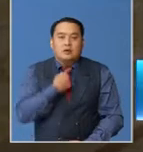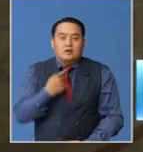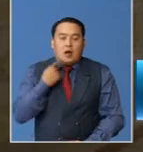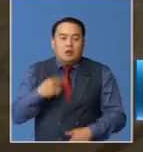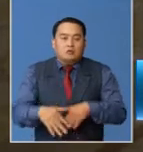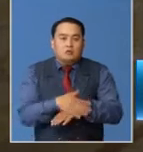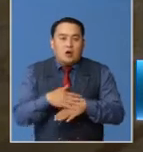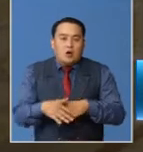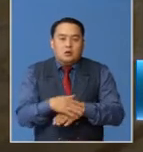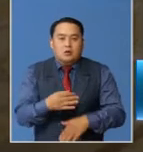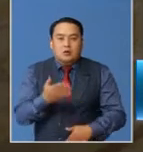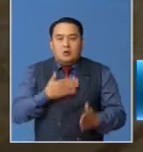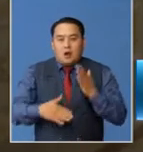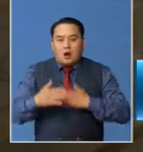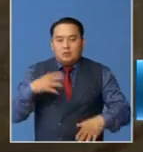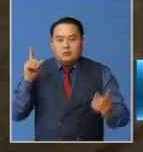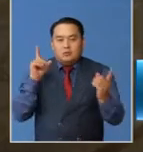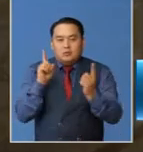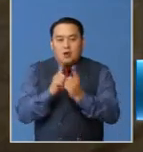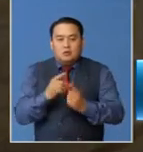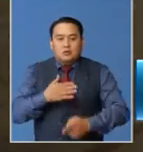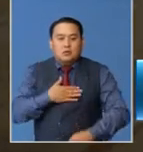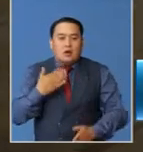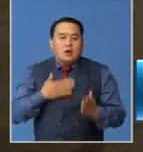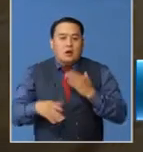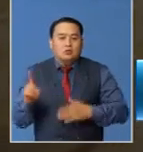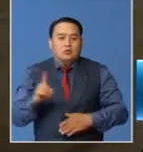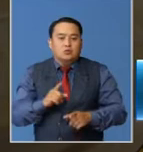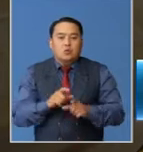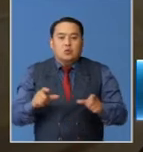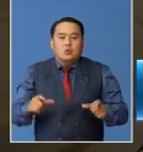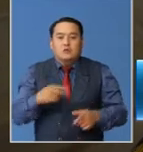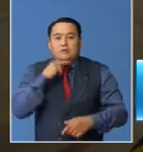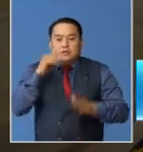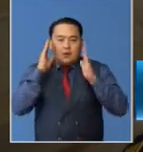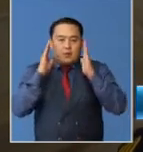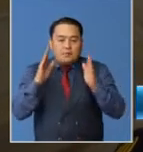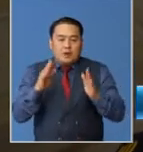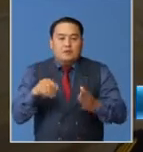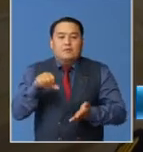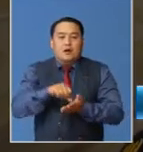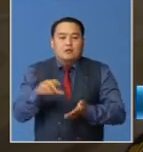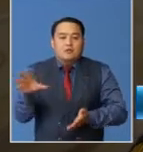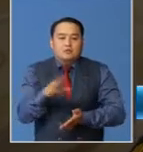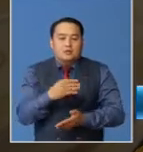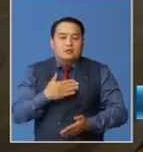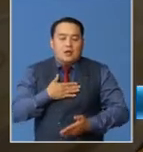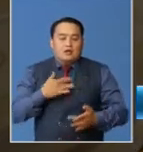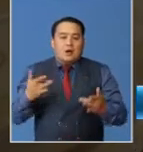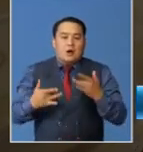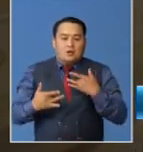Талдыкурганская публика очень радужно и тепло нас приветствует. Радует, что зрители очень внимательно смотрят выступления всех наших